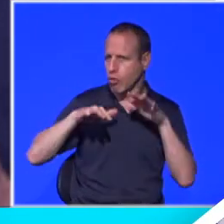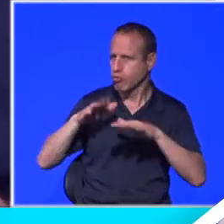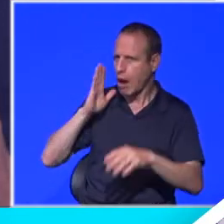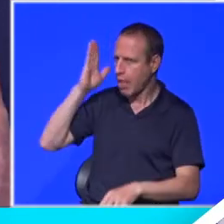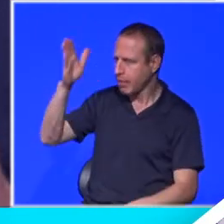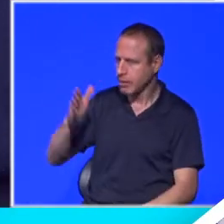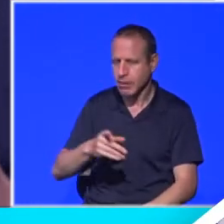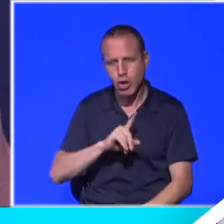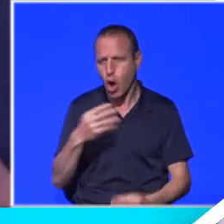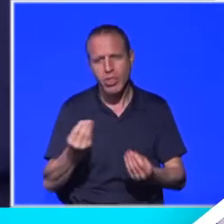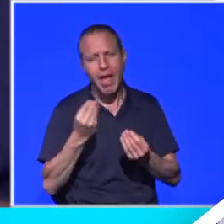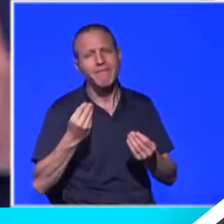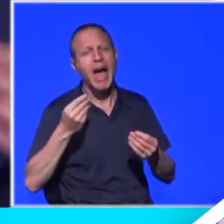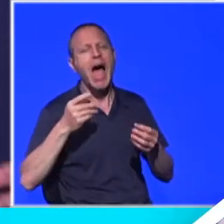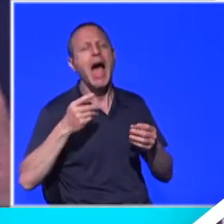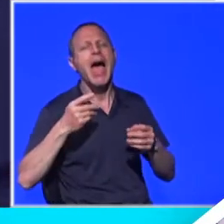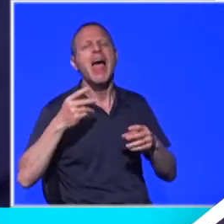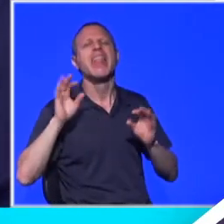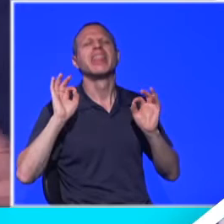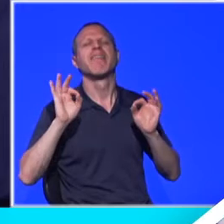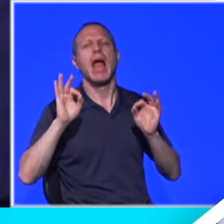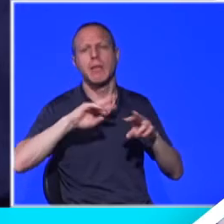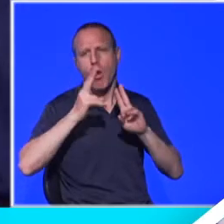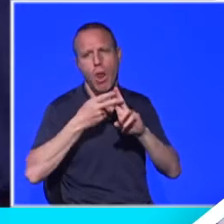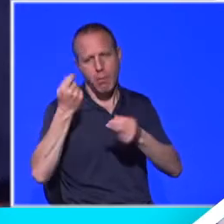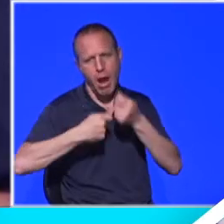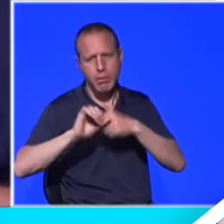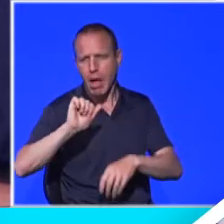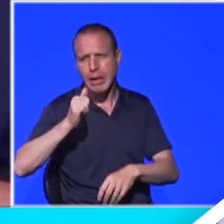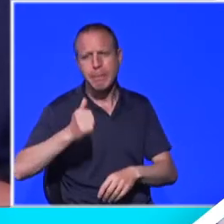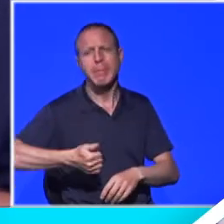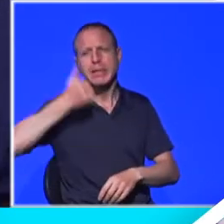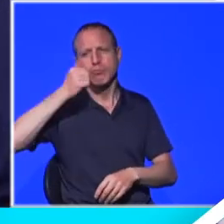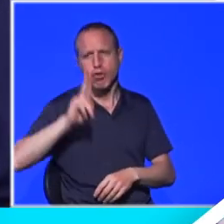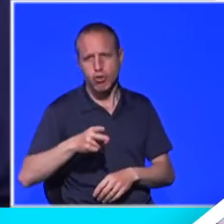בעולם, מקרב כלכלנים בכירים, הכי בכירים שיש, זה